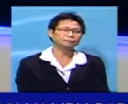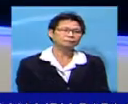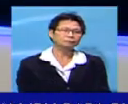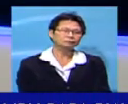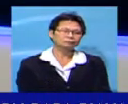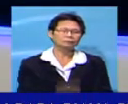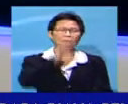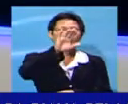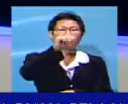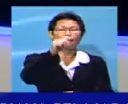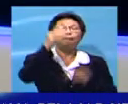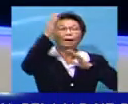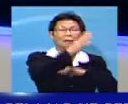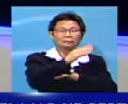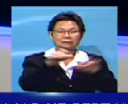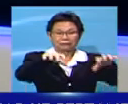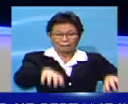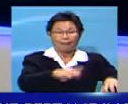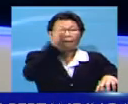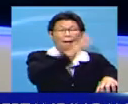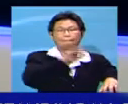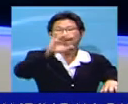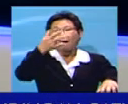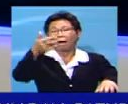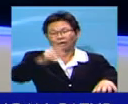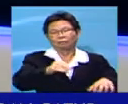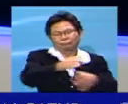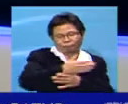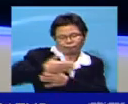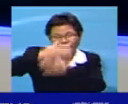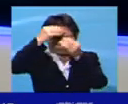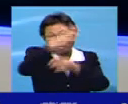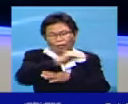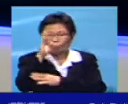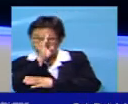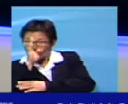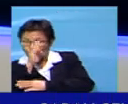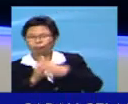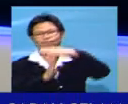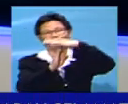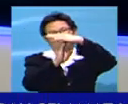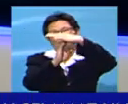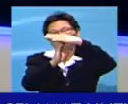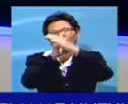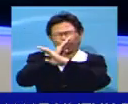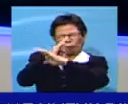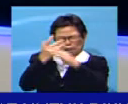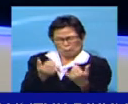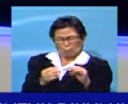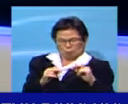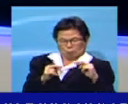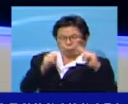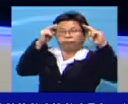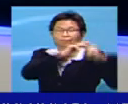Malaysia dan Bahrain akan meningkatkan kerjasama dalam perkongsian maklumat dan pengalaman risikan bagi mengekang ancaman keganasan yang semakin meningkat.